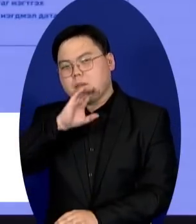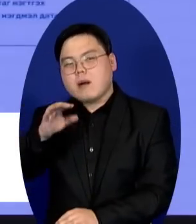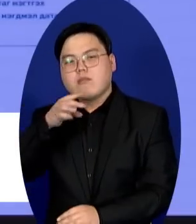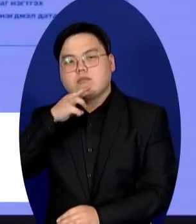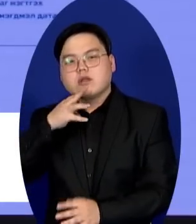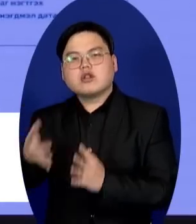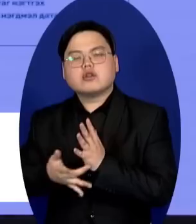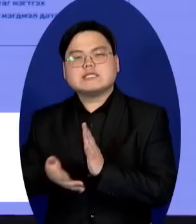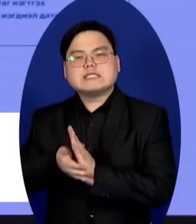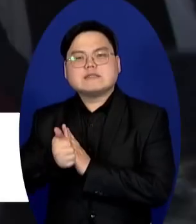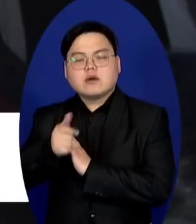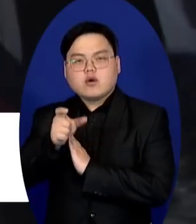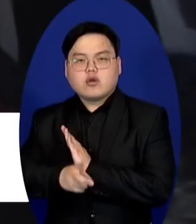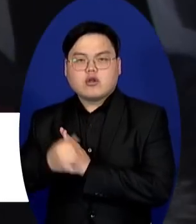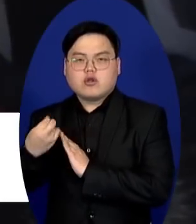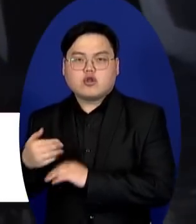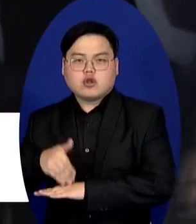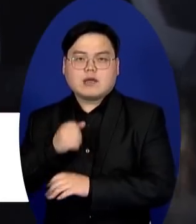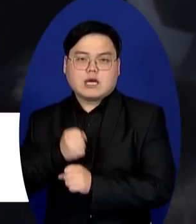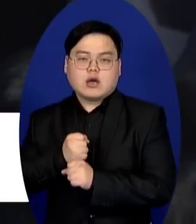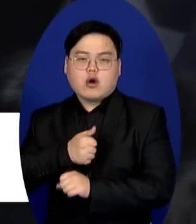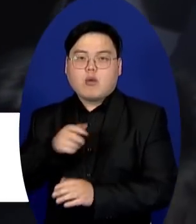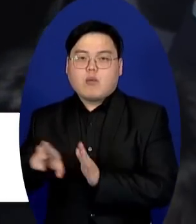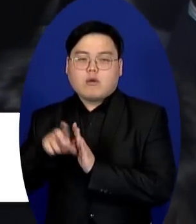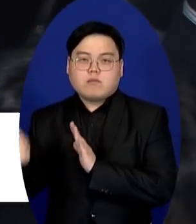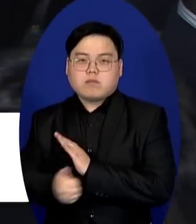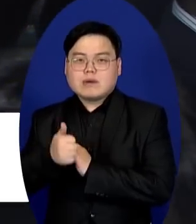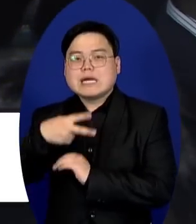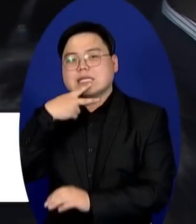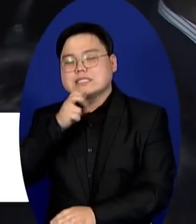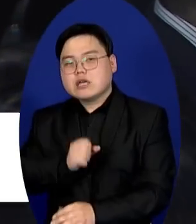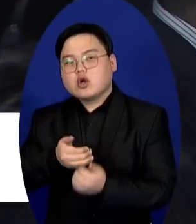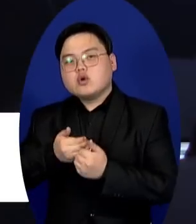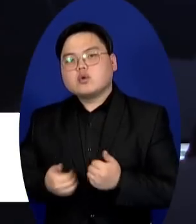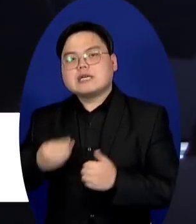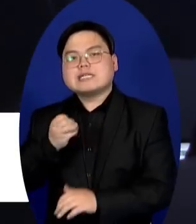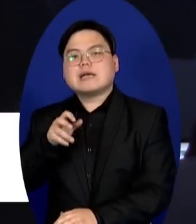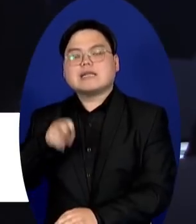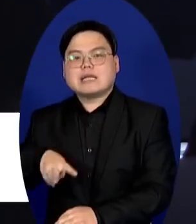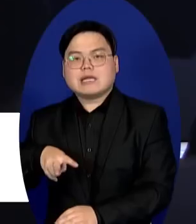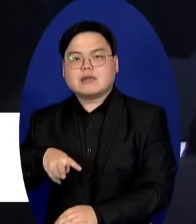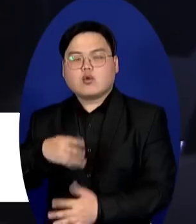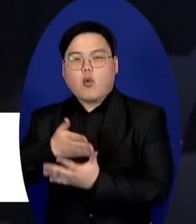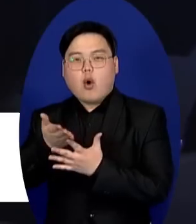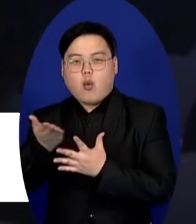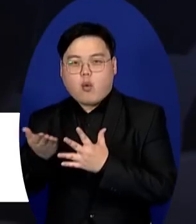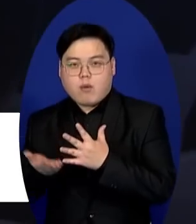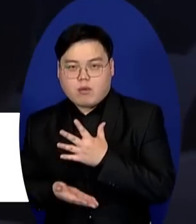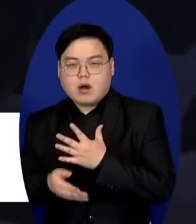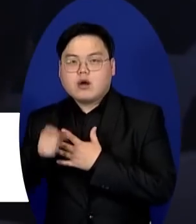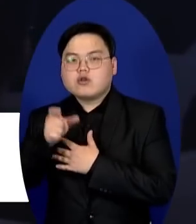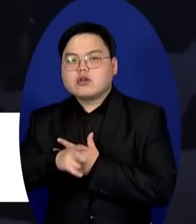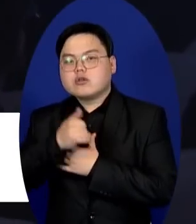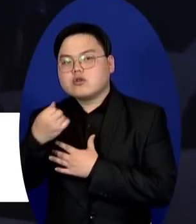технологийн чиглэлийн чадварлаг хүний нөөц доктортой ажиллах боломжийг бүрдүүлж цалингийн тусгай шатлал бий болгожээ. Ингэсээр салбарын хэмжээнд тулгамдсан хүний